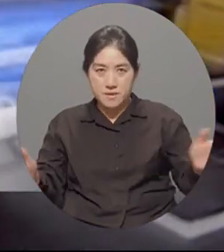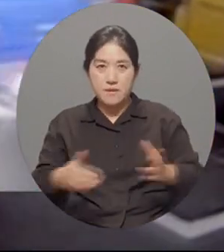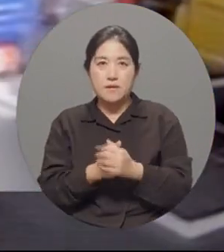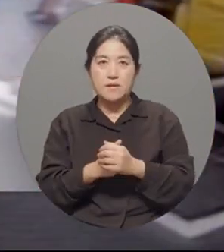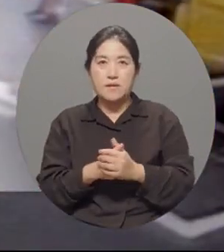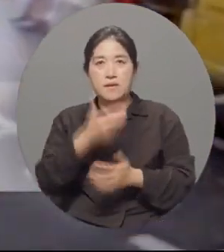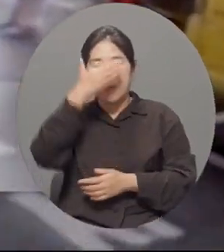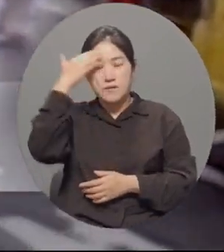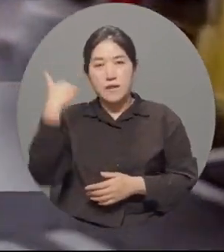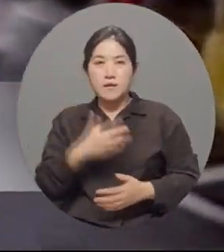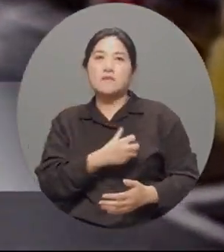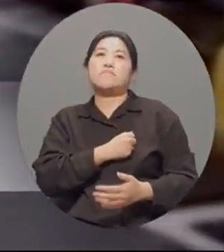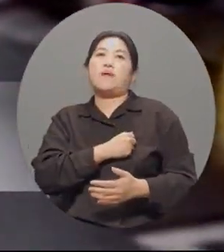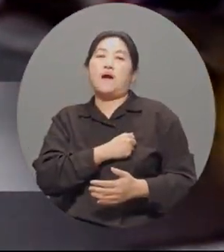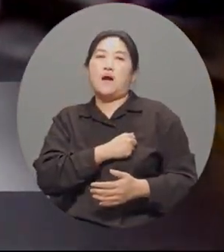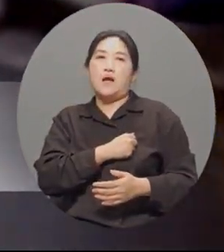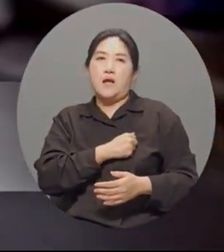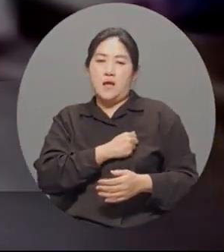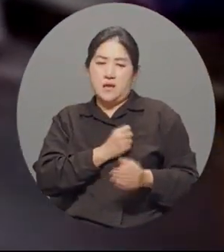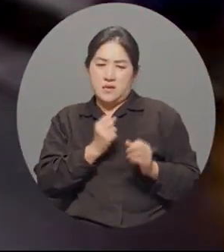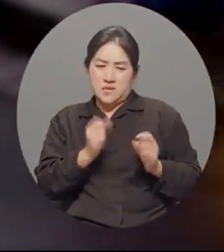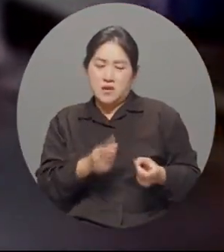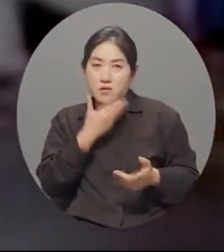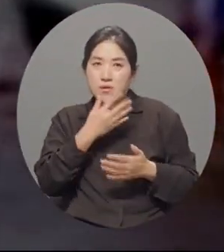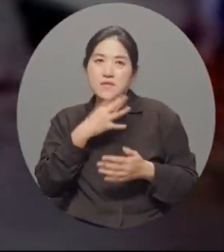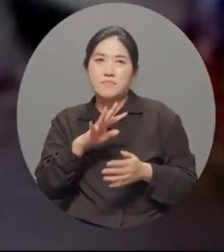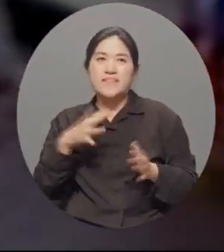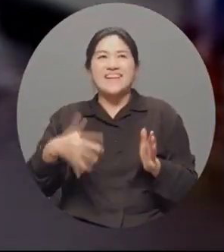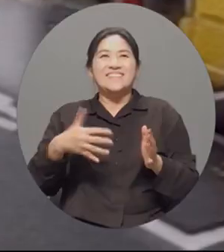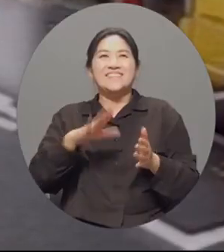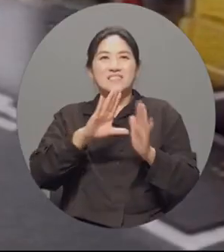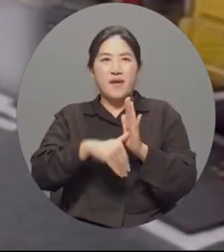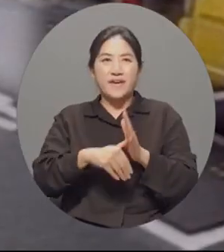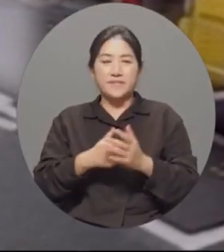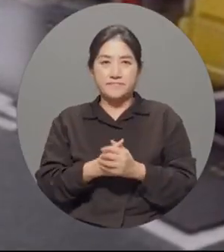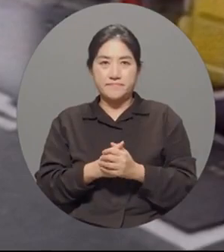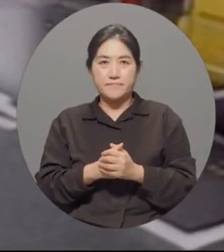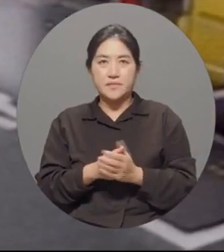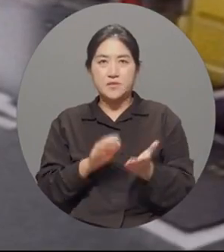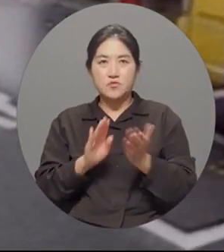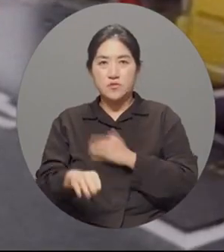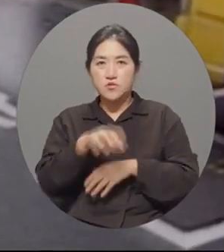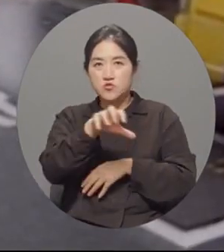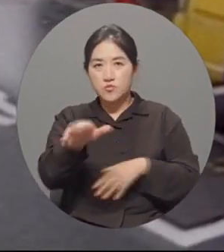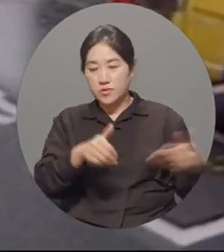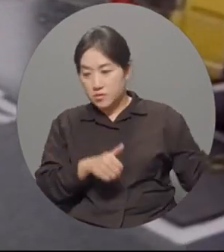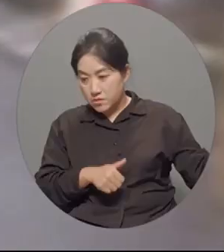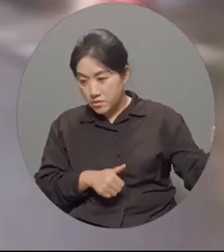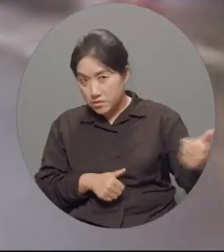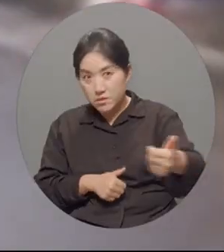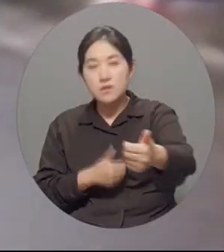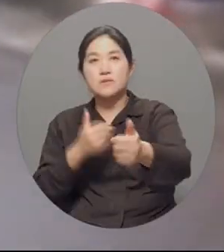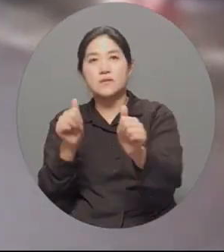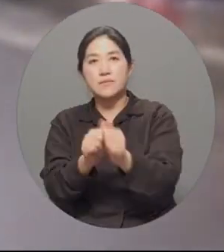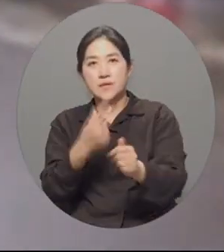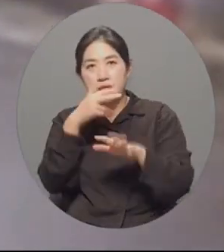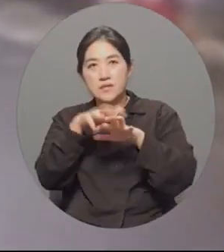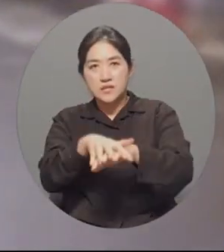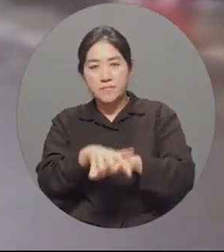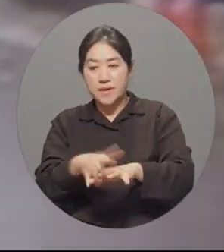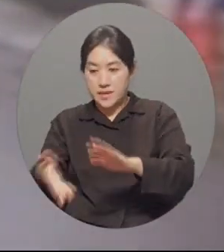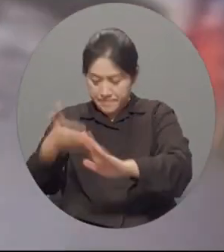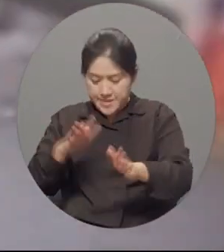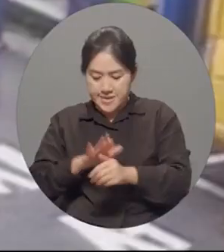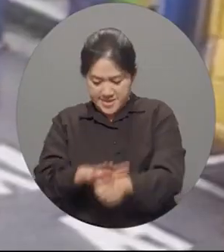다행히 심정지 골든 타임인 4분이 지나지 않은 때였습니다 그리고 주변을 지나던 한 남성이 생수를